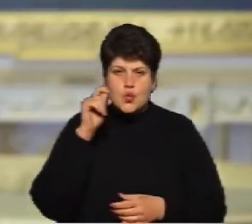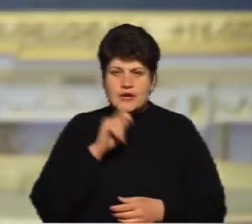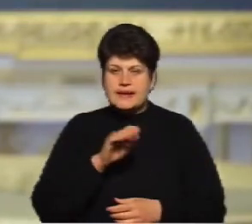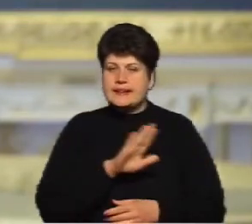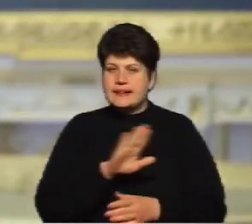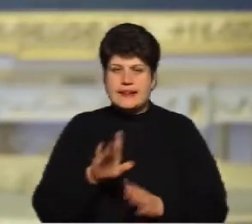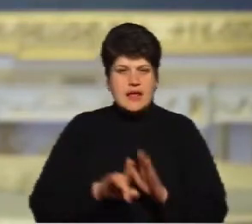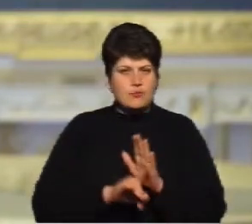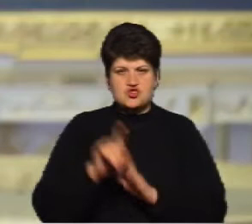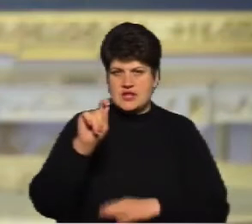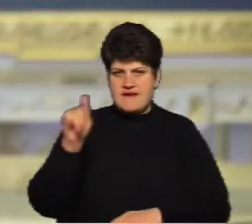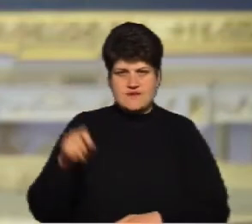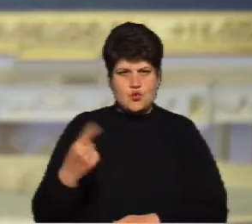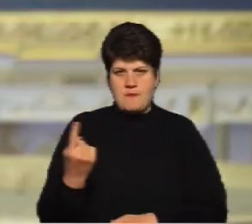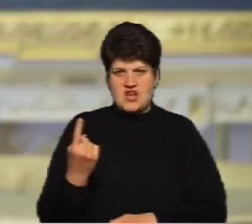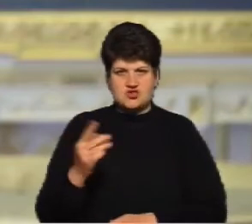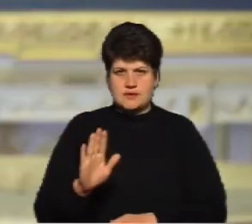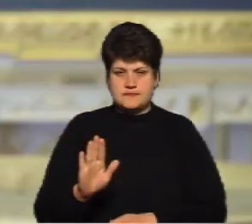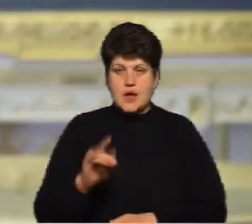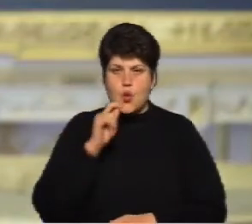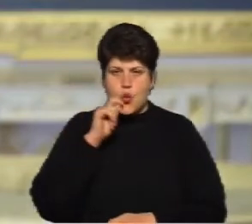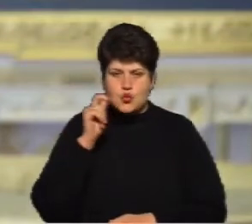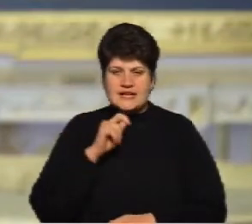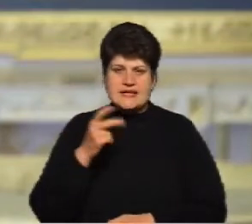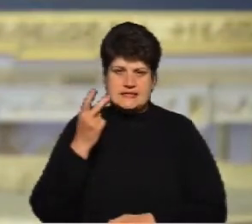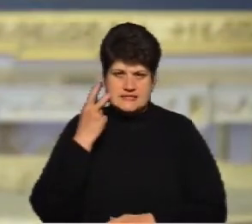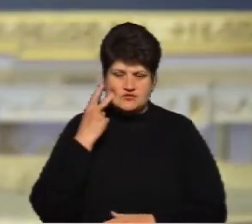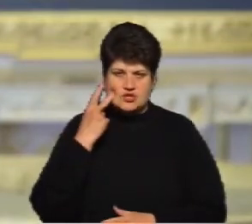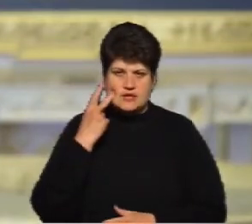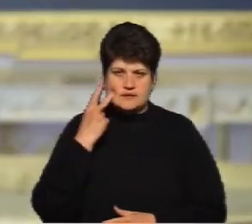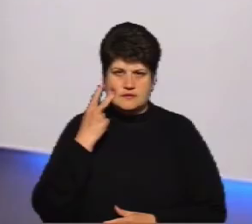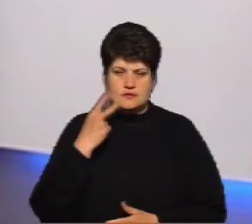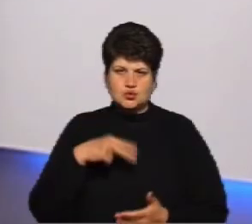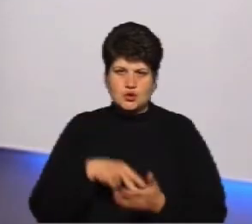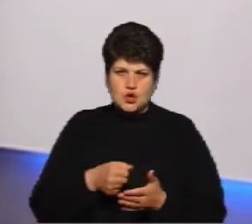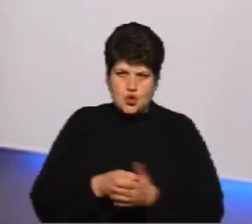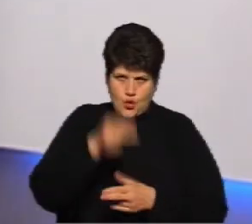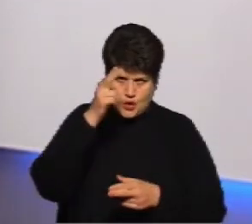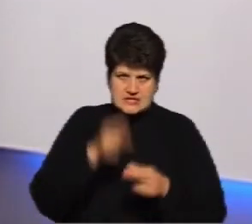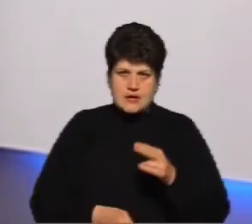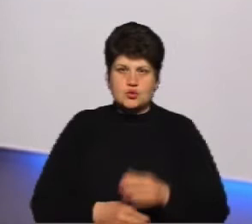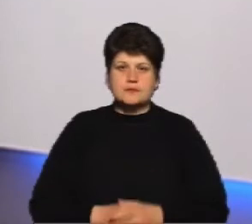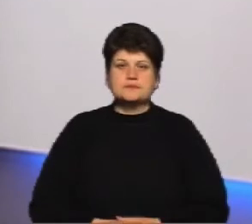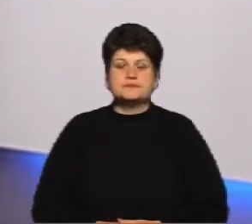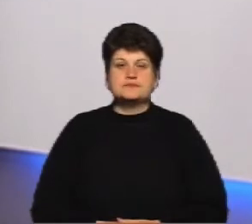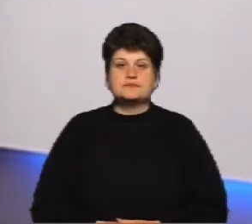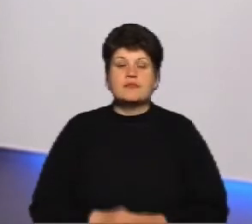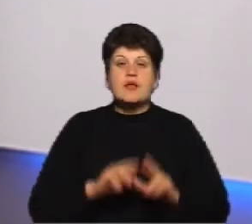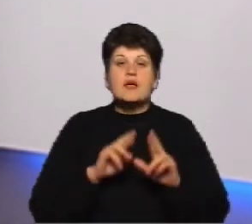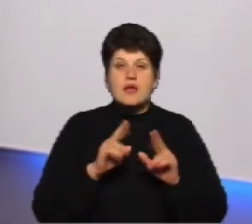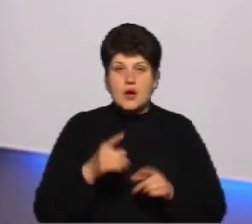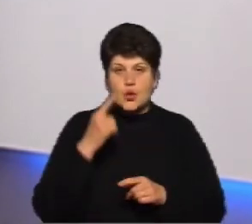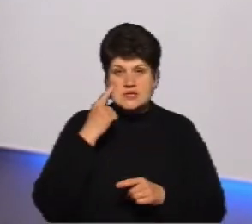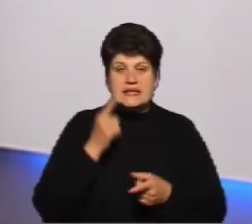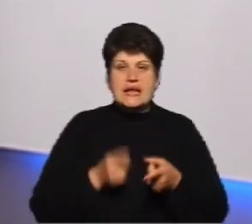війну першу, але Україна завжди стоїть до останнього. Як оцінюєте